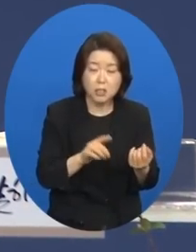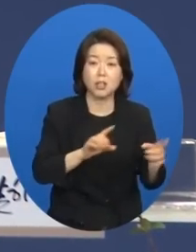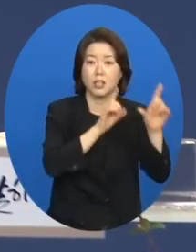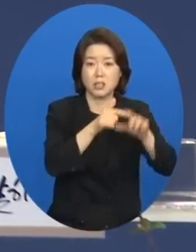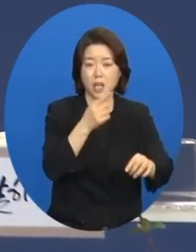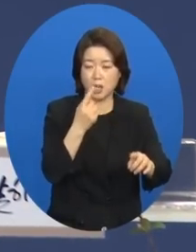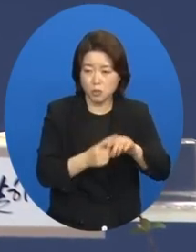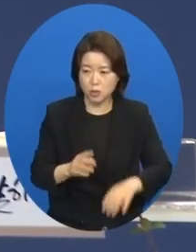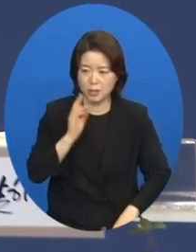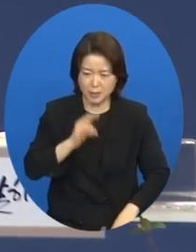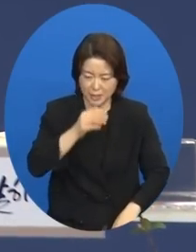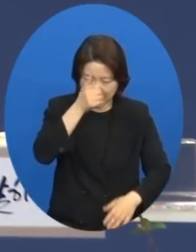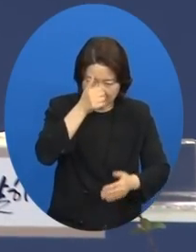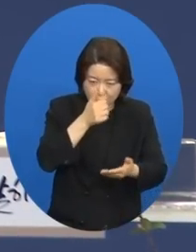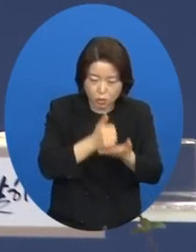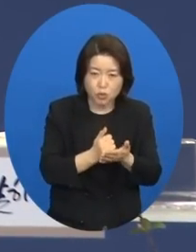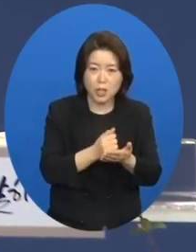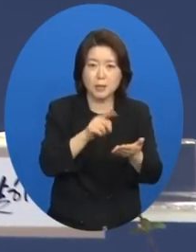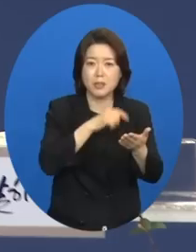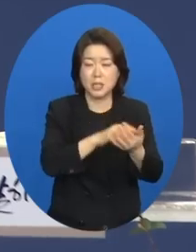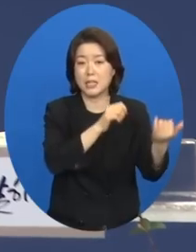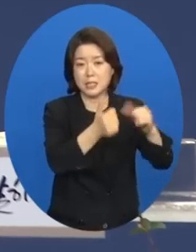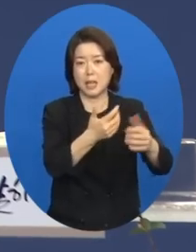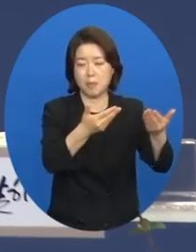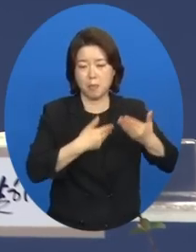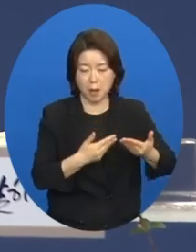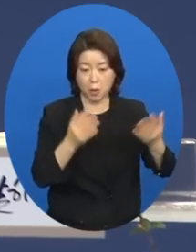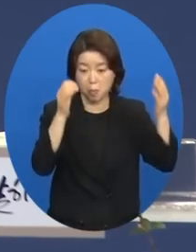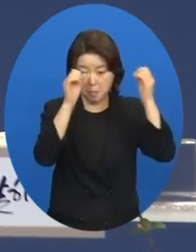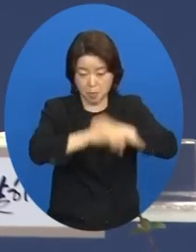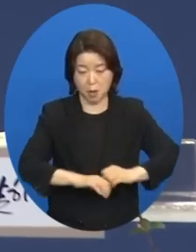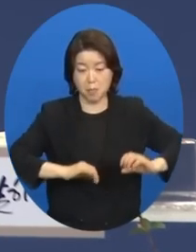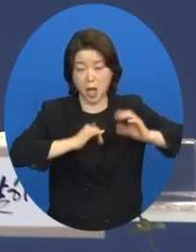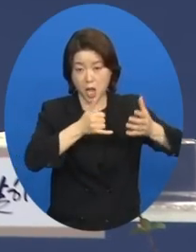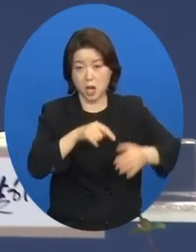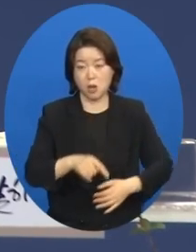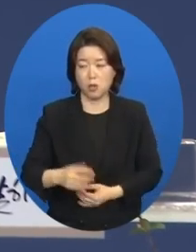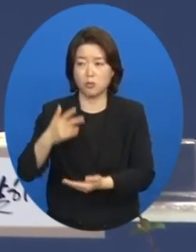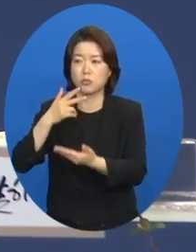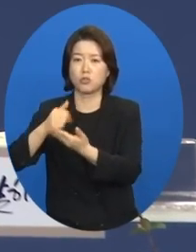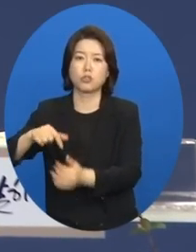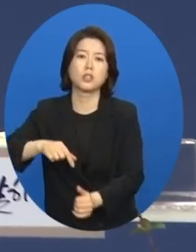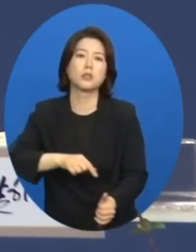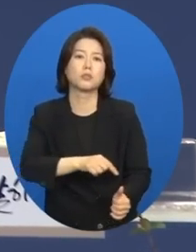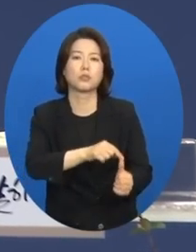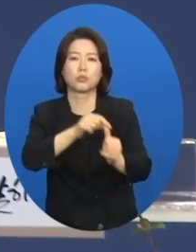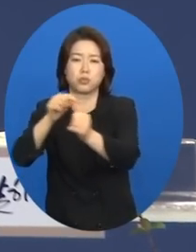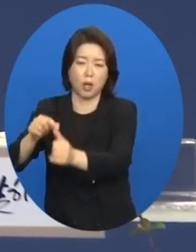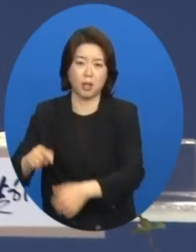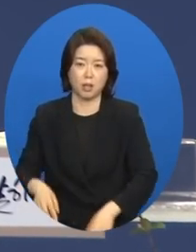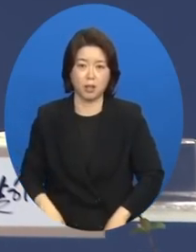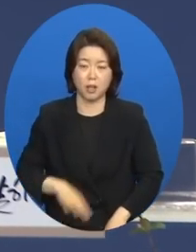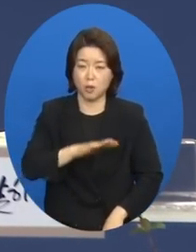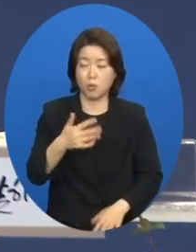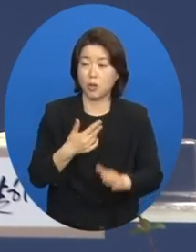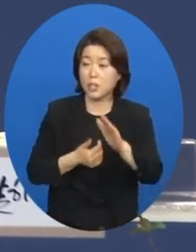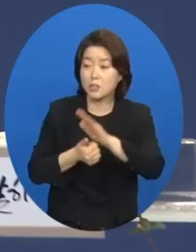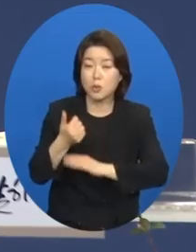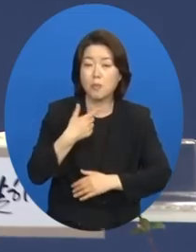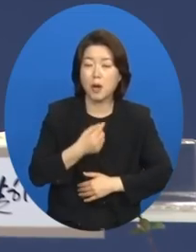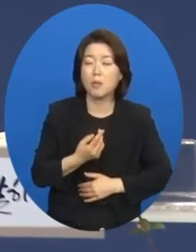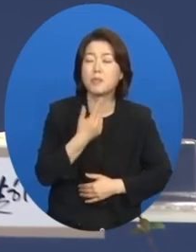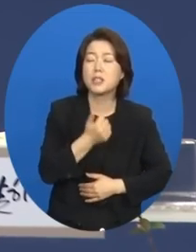운명으로 죄의 싹신 사망을 받고 멸망한 인류를 주님이 구원해 주시되 우리가 얼마나 소망 없는